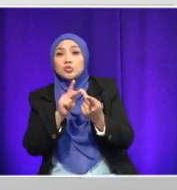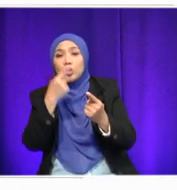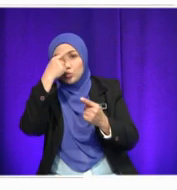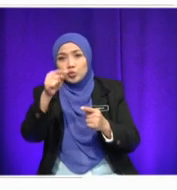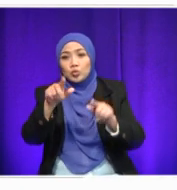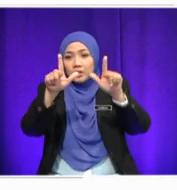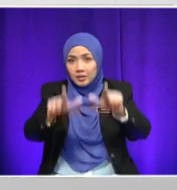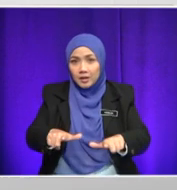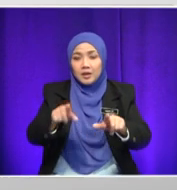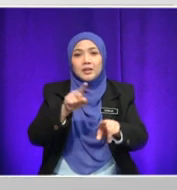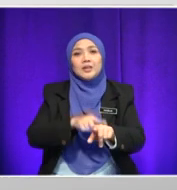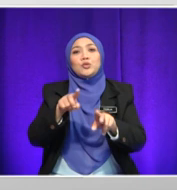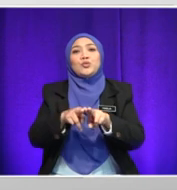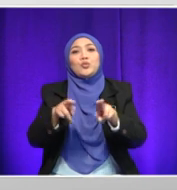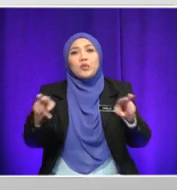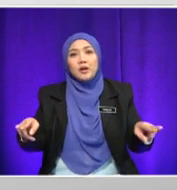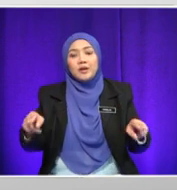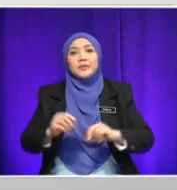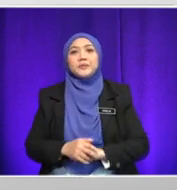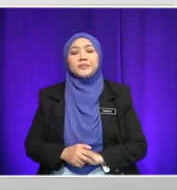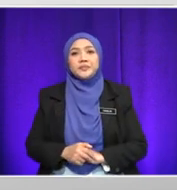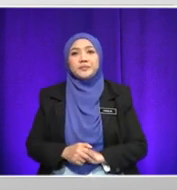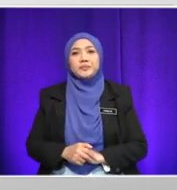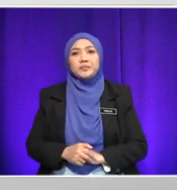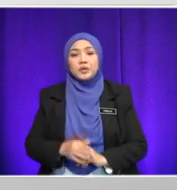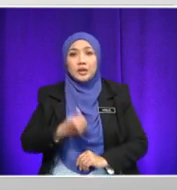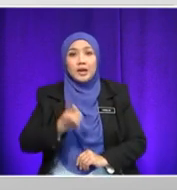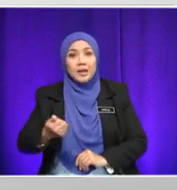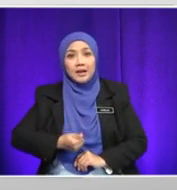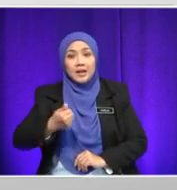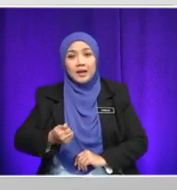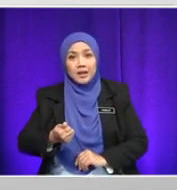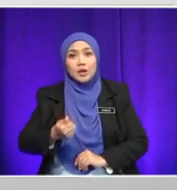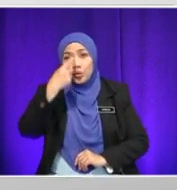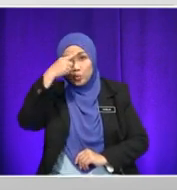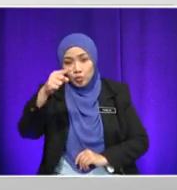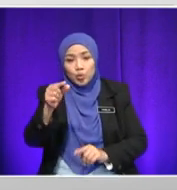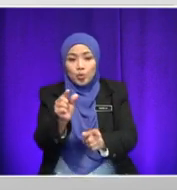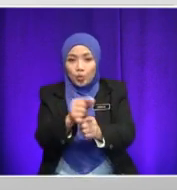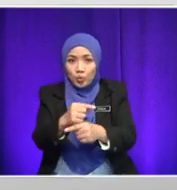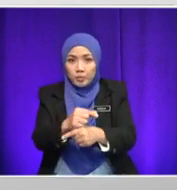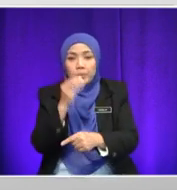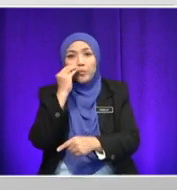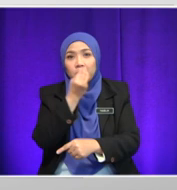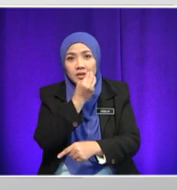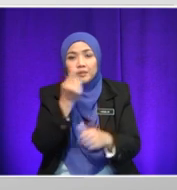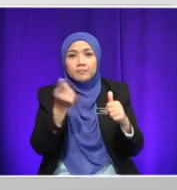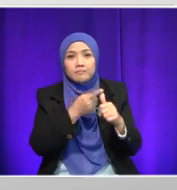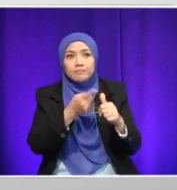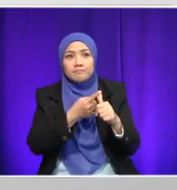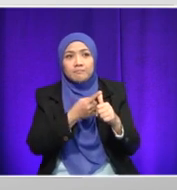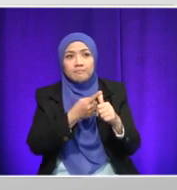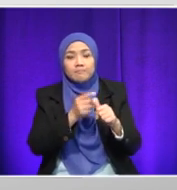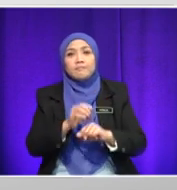tadi seterusnya peralatan gubahan bunga Oke ini adalah peralatannya pertama ialah menurut